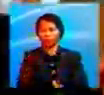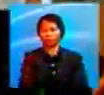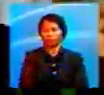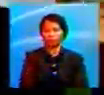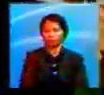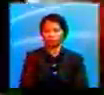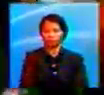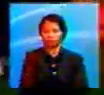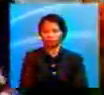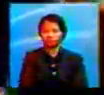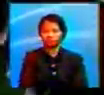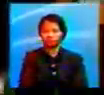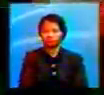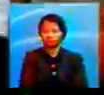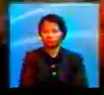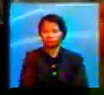Gerakan.